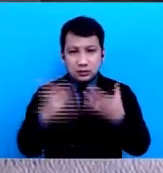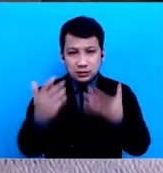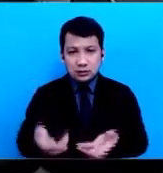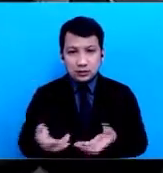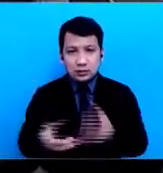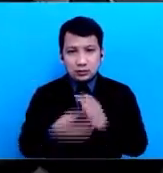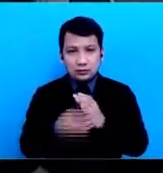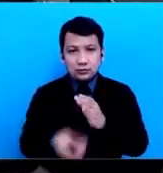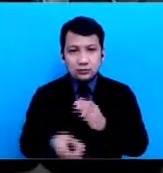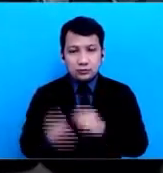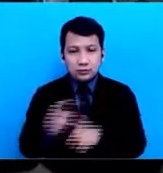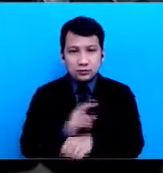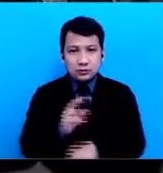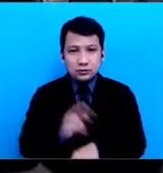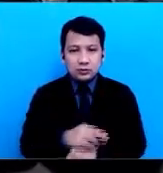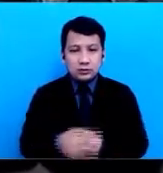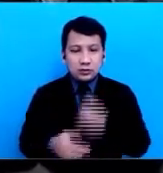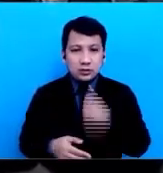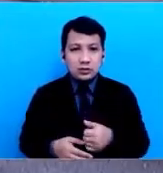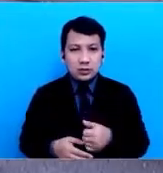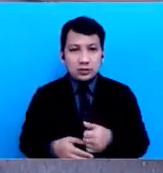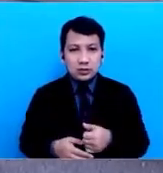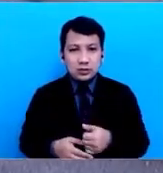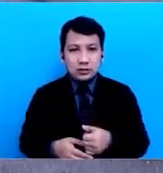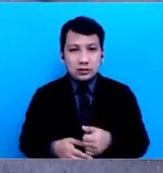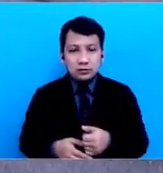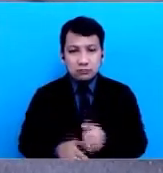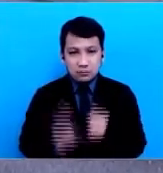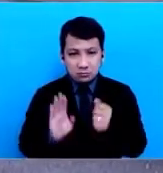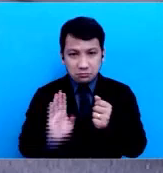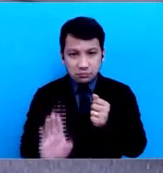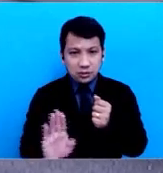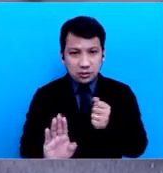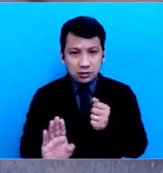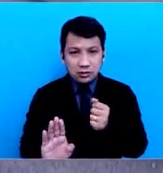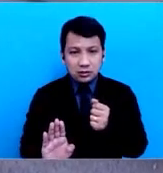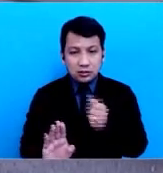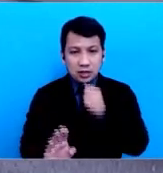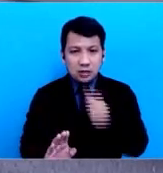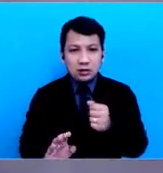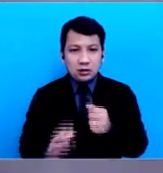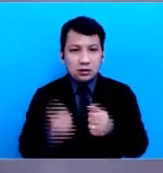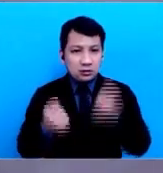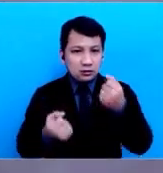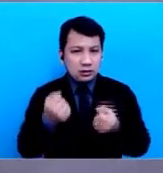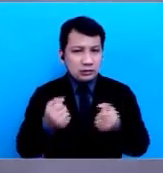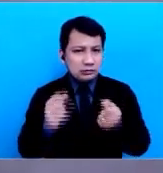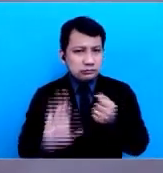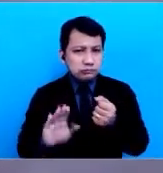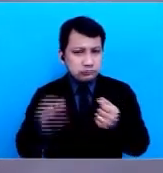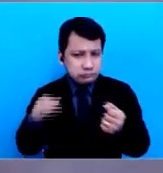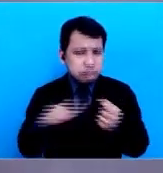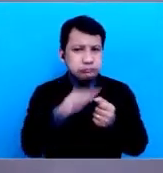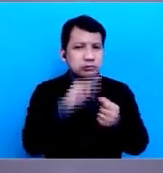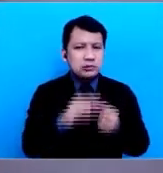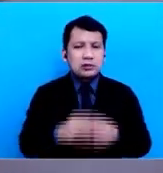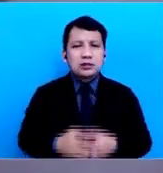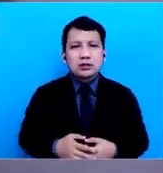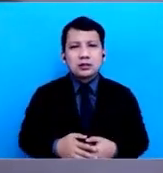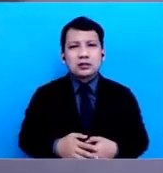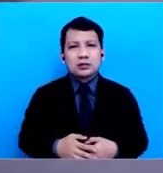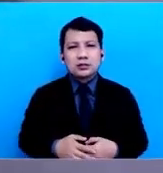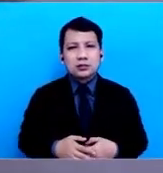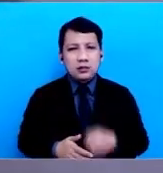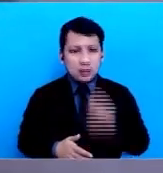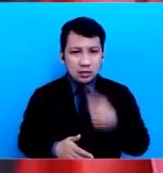usage. Iwasan din daw yung biglang tapak sa silinyador, aka yung mga gigil o marangkada. You step confidently